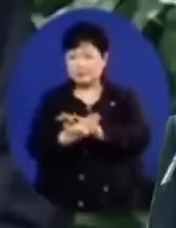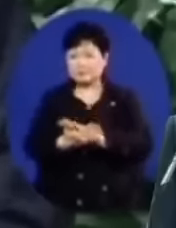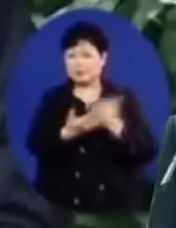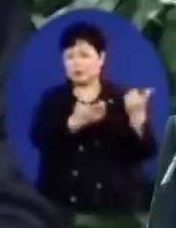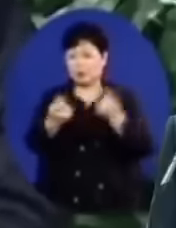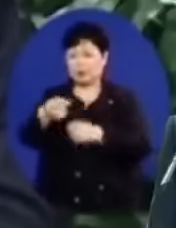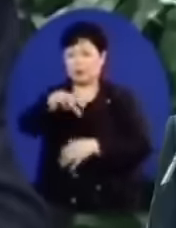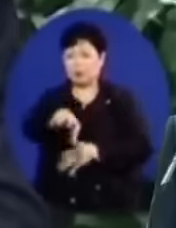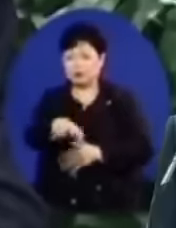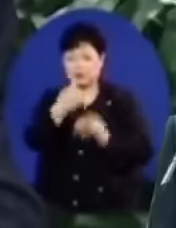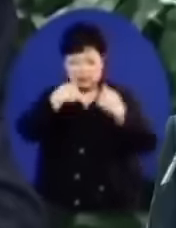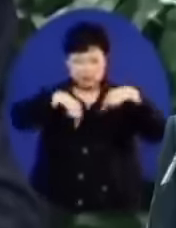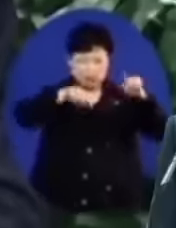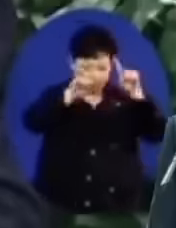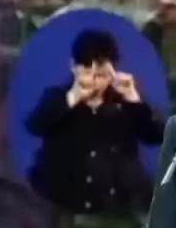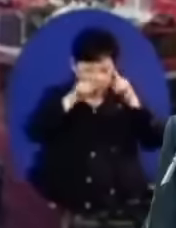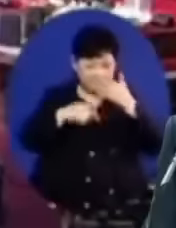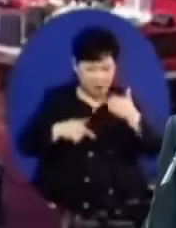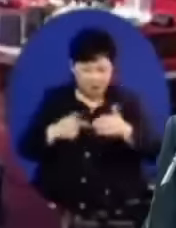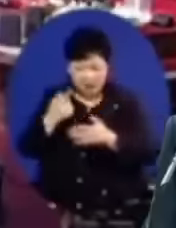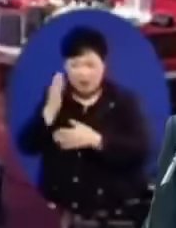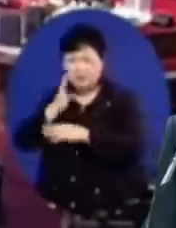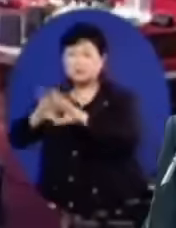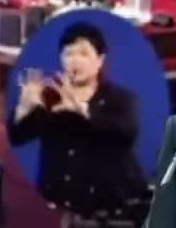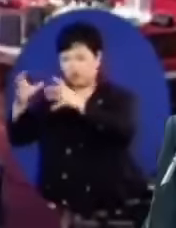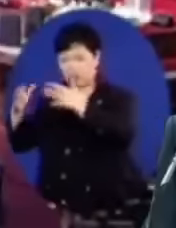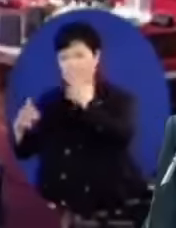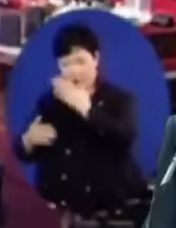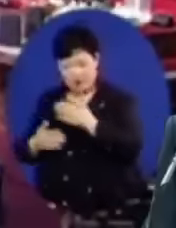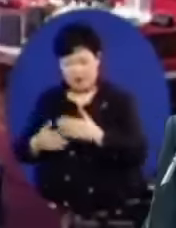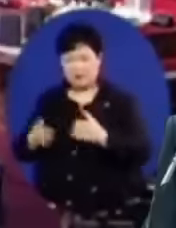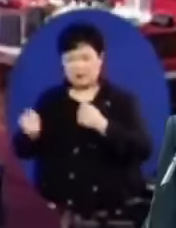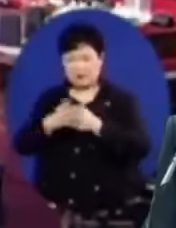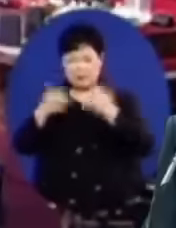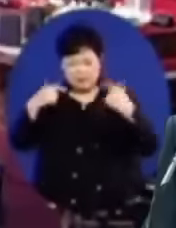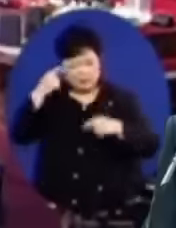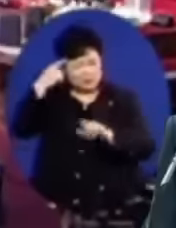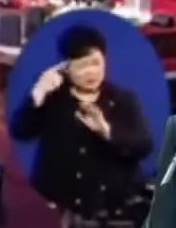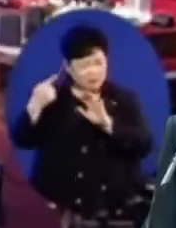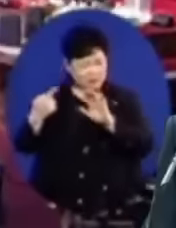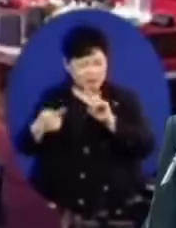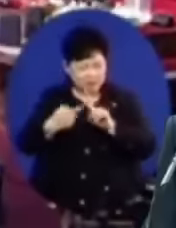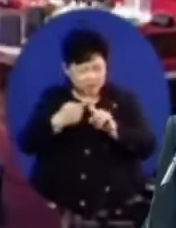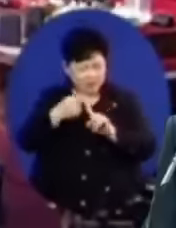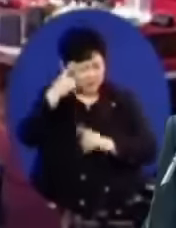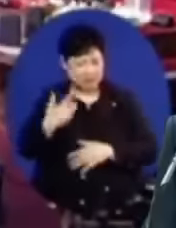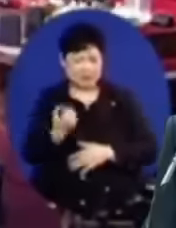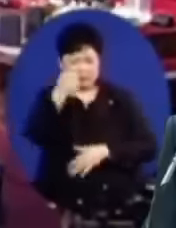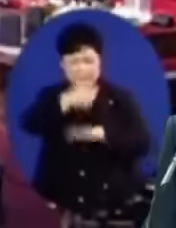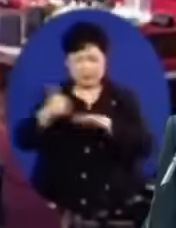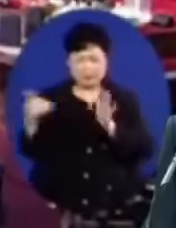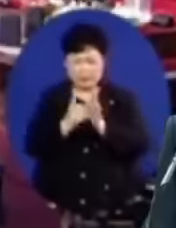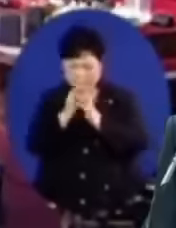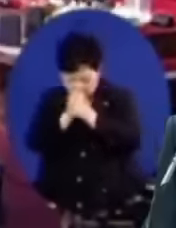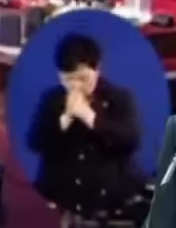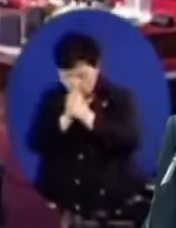똑같은 곳이 지옥이 되기도 하고도 천국이 되기도 하는 것입니다. 늘 긍정적인 생각을 가지고 믿음으로 끝까지 기도할